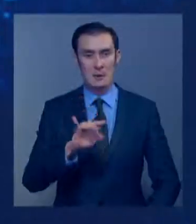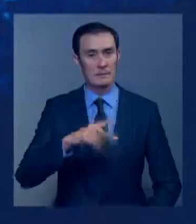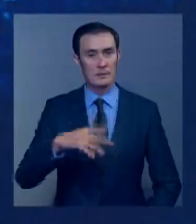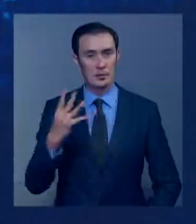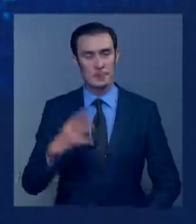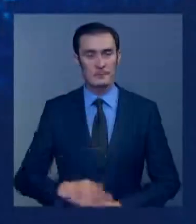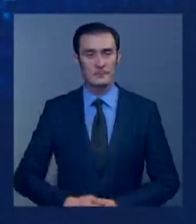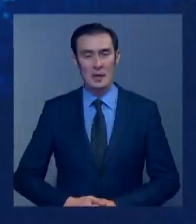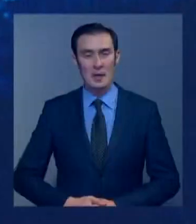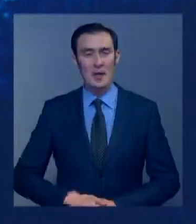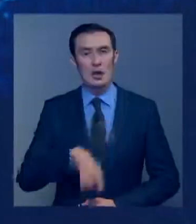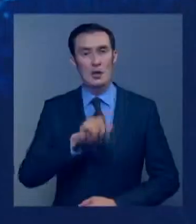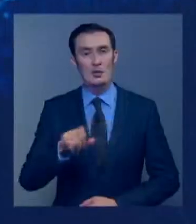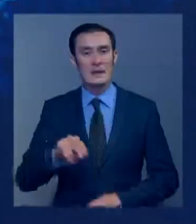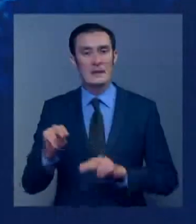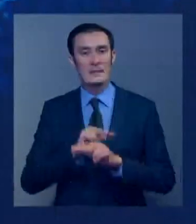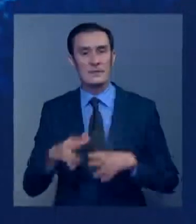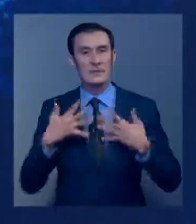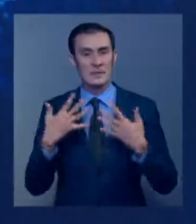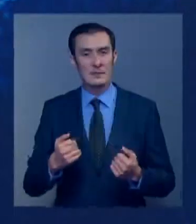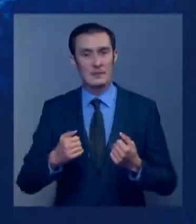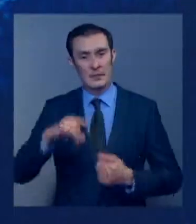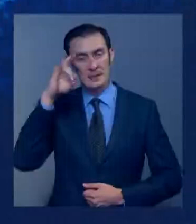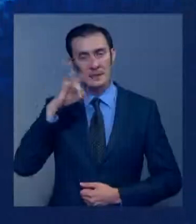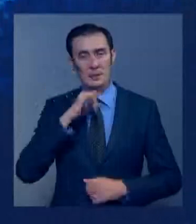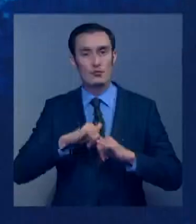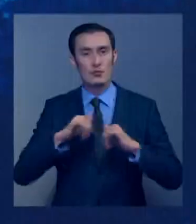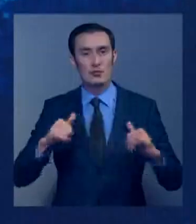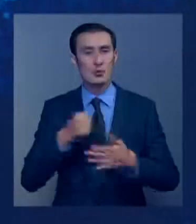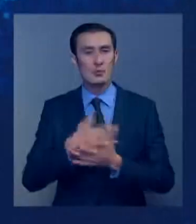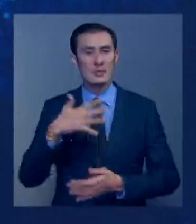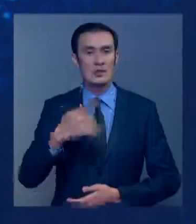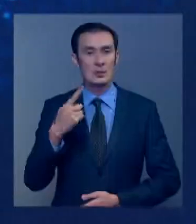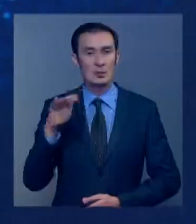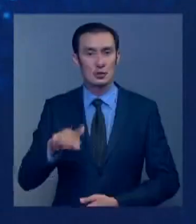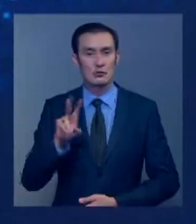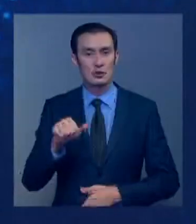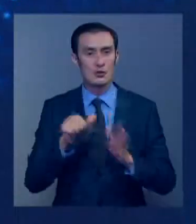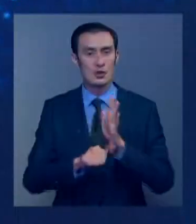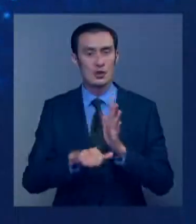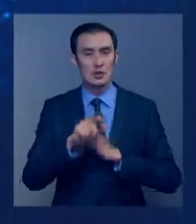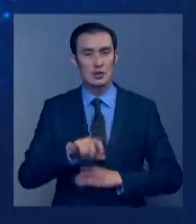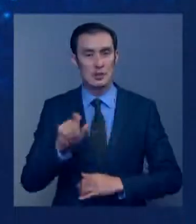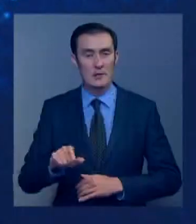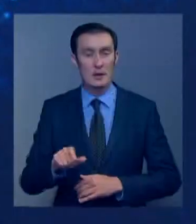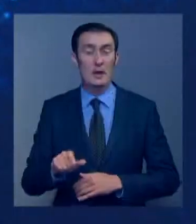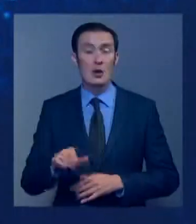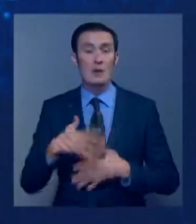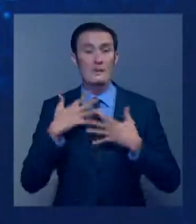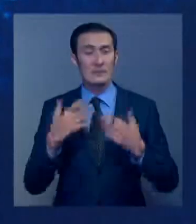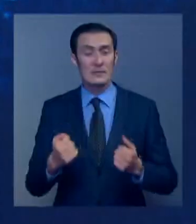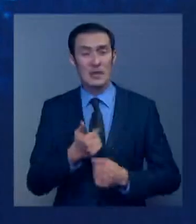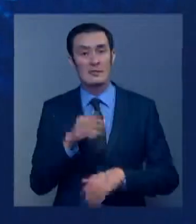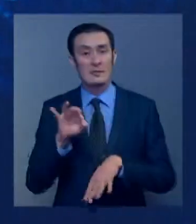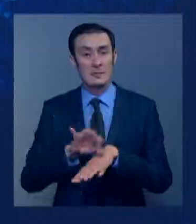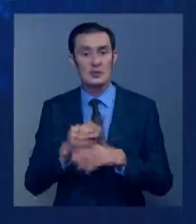Число излечившихся от коронавируса и пневмонии в Казахстане увеличилось до 51 260 человек. Доля выздоровевших в сравнении с